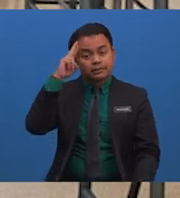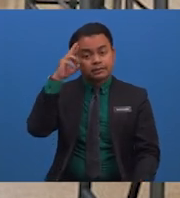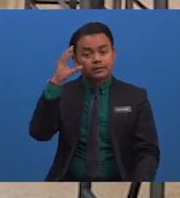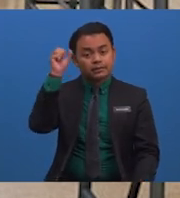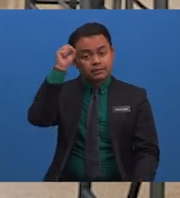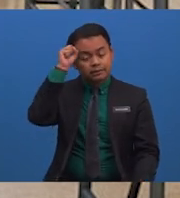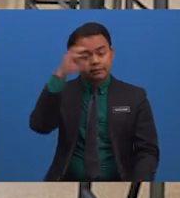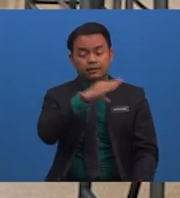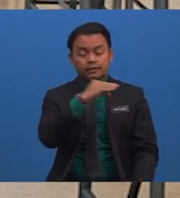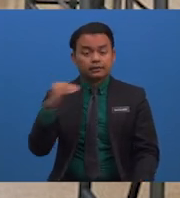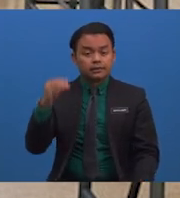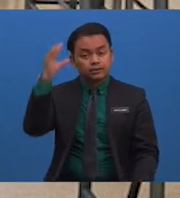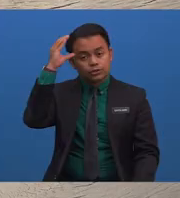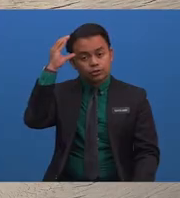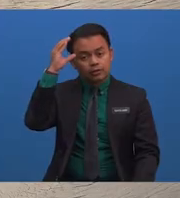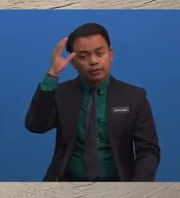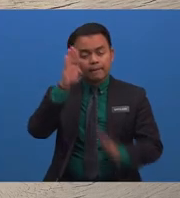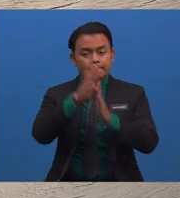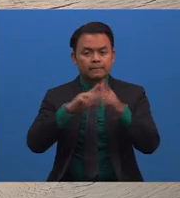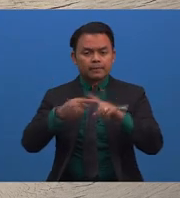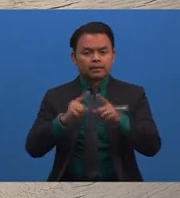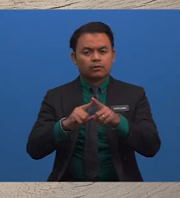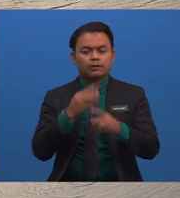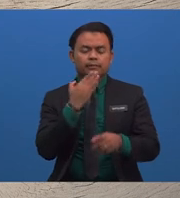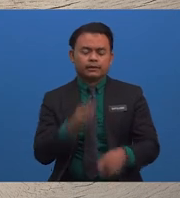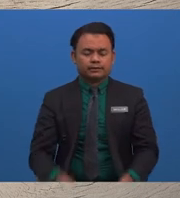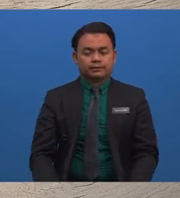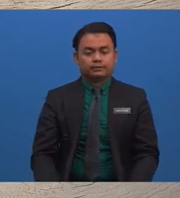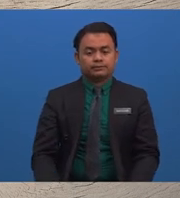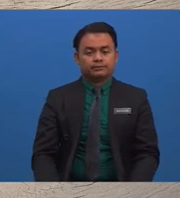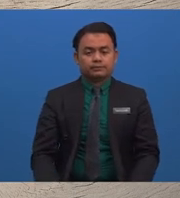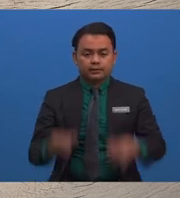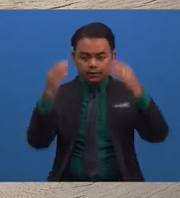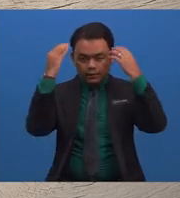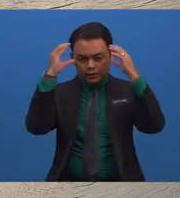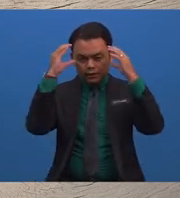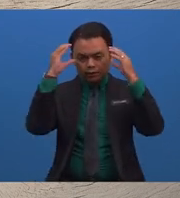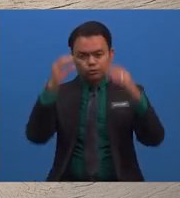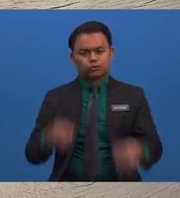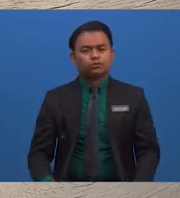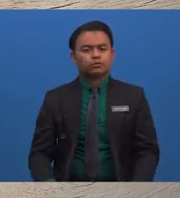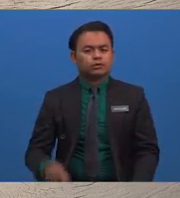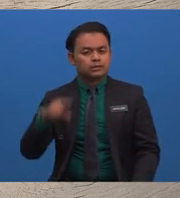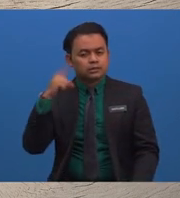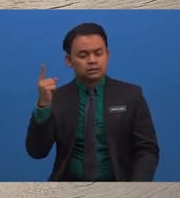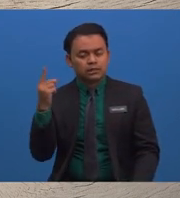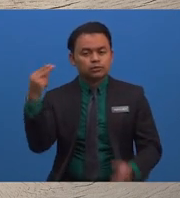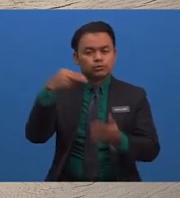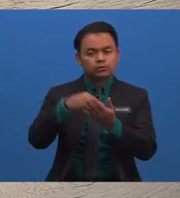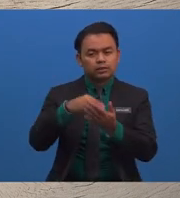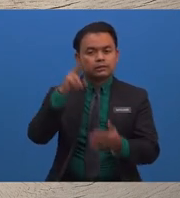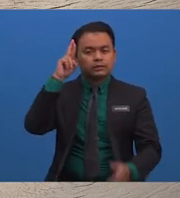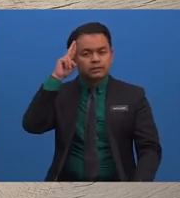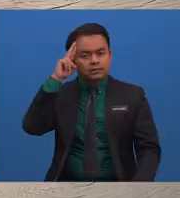dan Chong berkawan baik. Asyik-asyik, cikgu hanya menyebut Reza, Siva dan Chong.